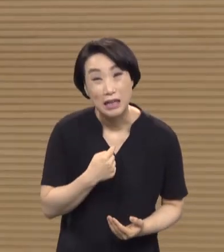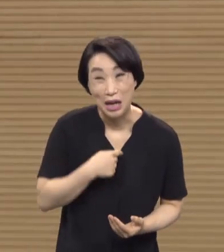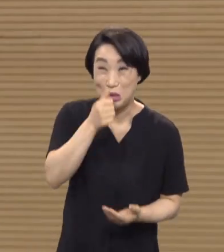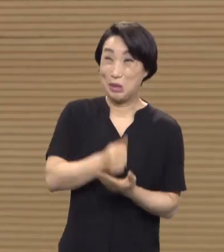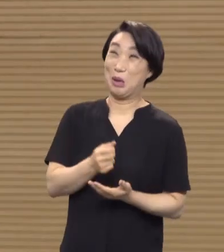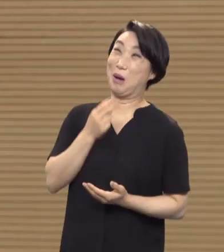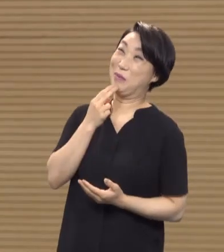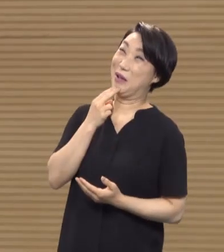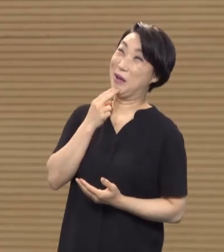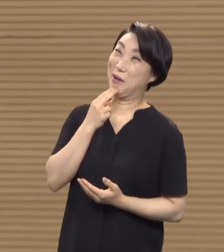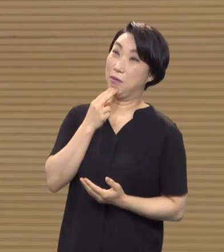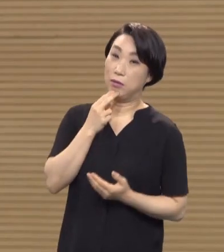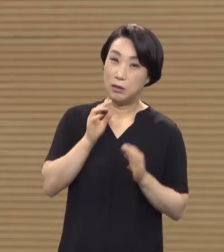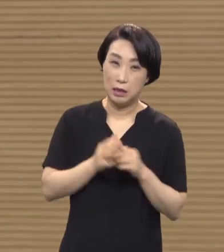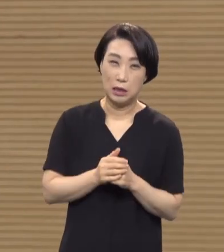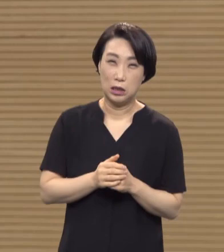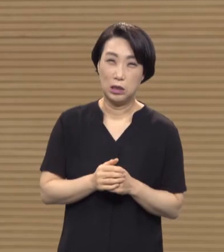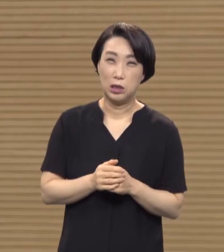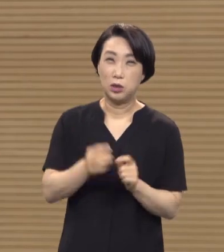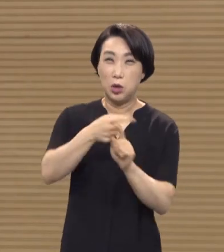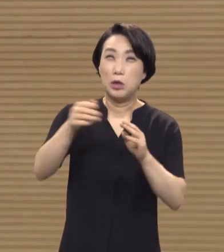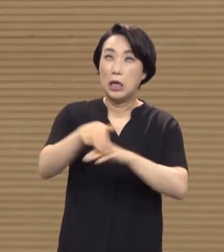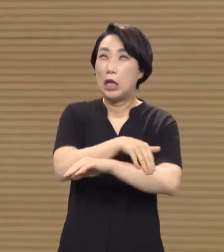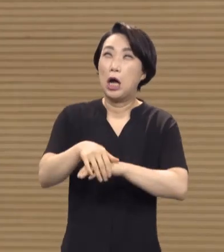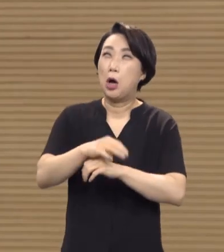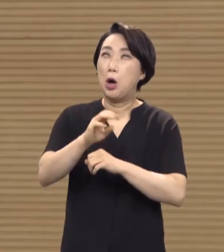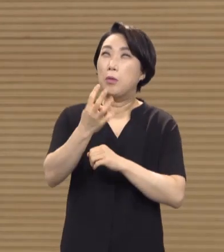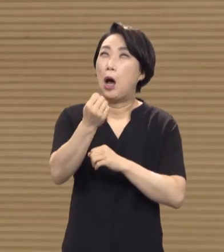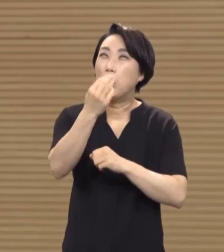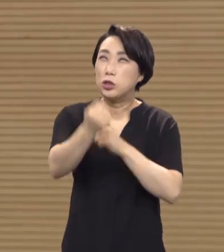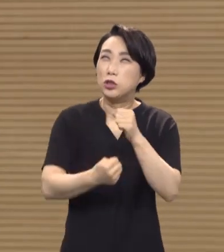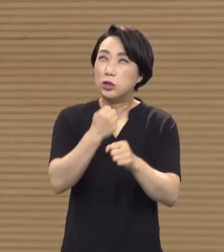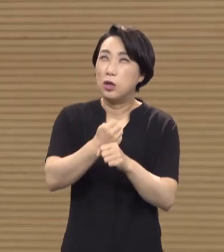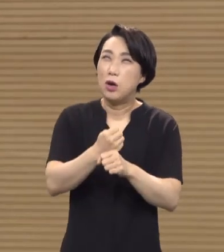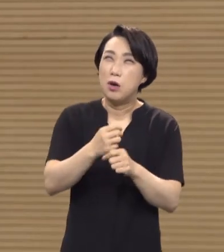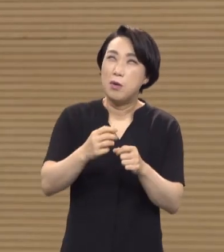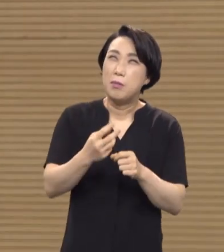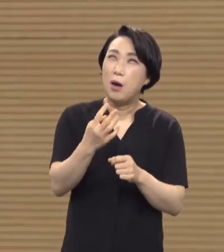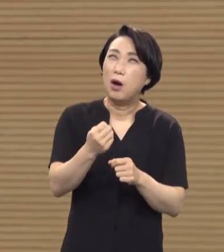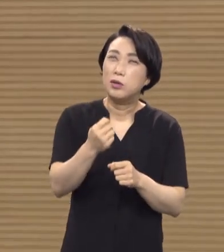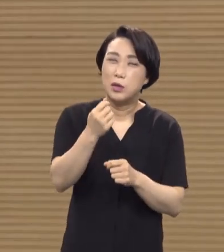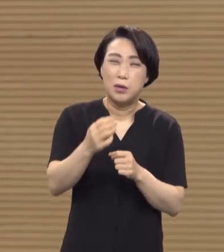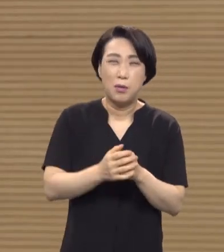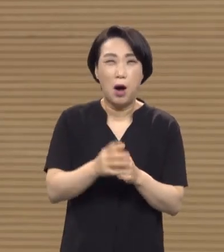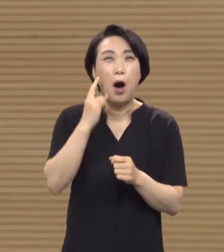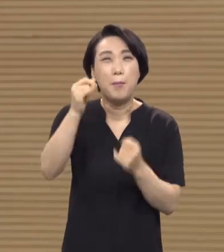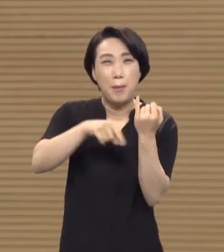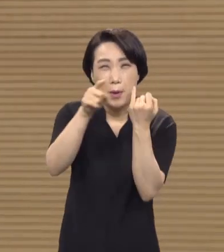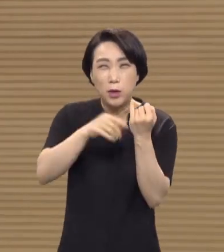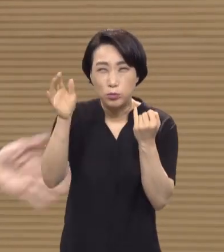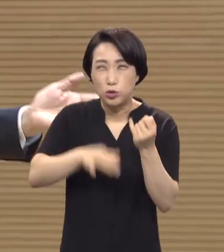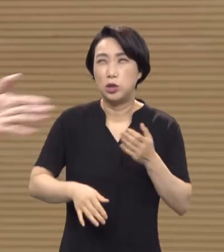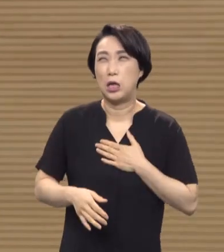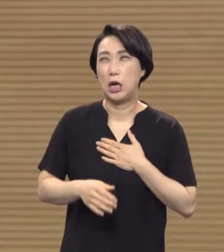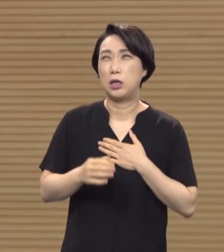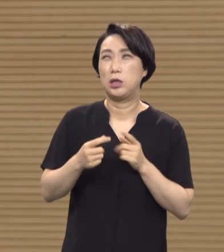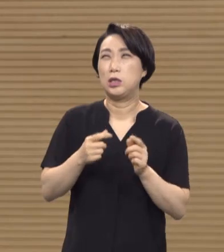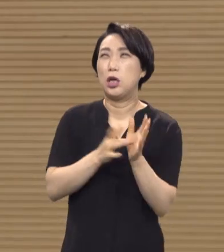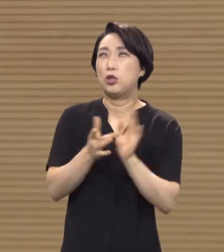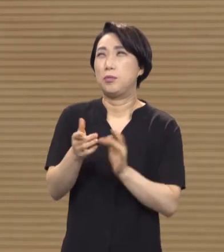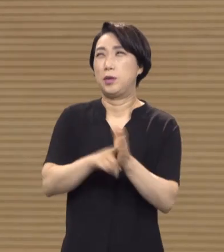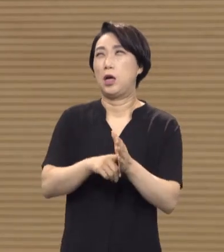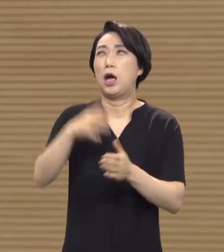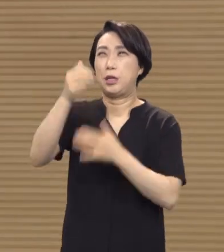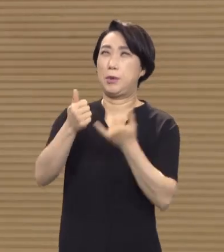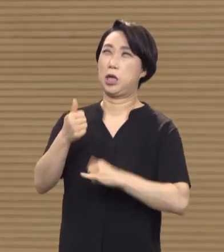없어. 그래도 몇십 년간 그래도 예수 믿었는데 모태부터 예수 믿었는데 나는